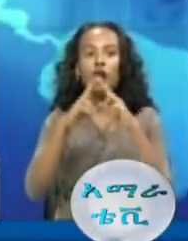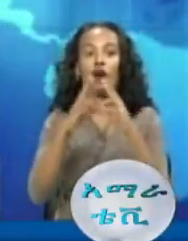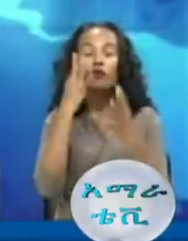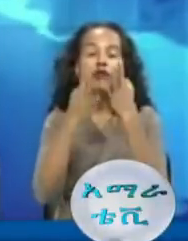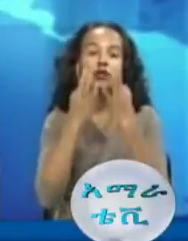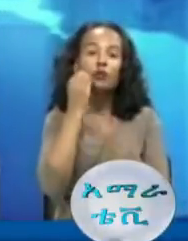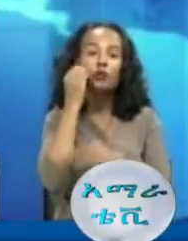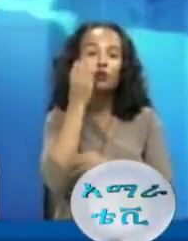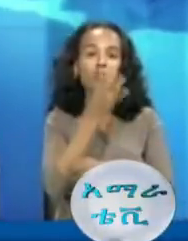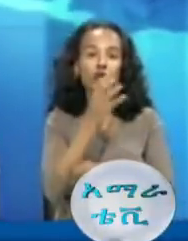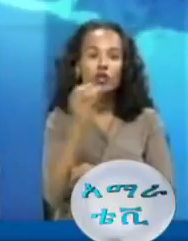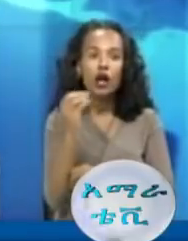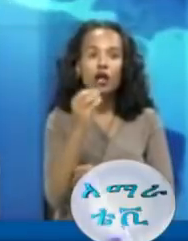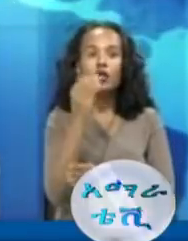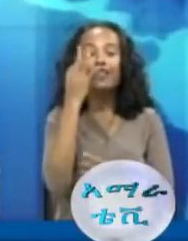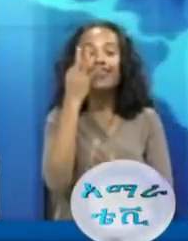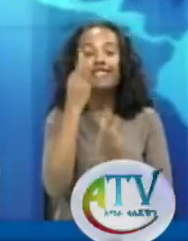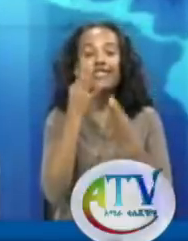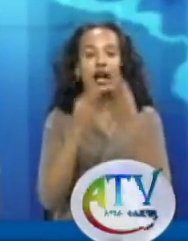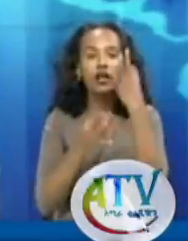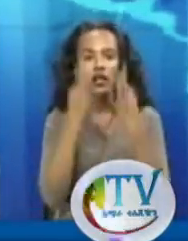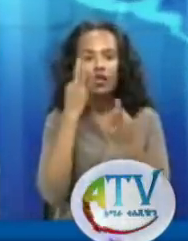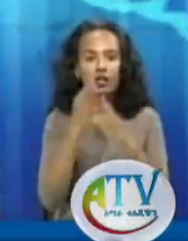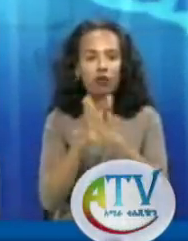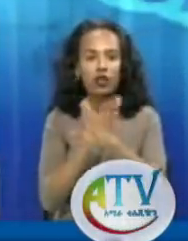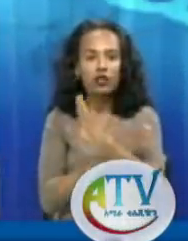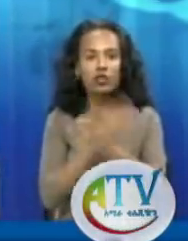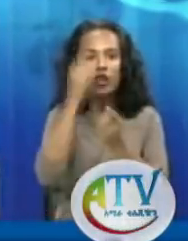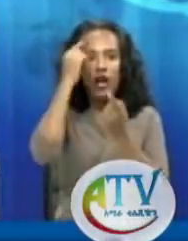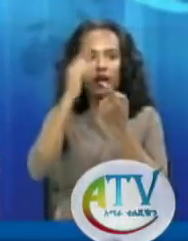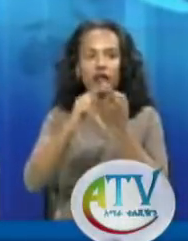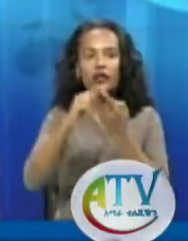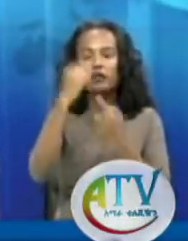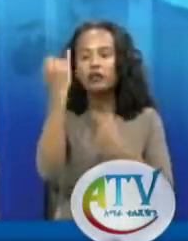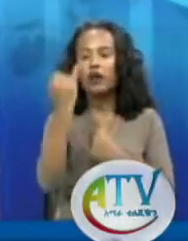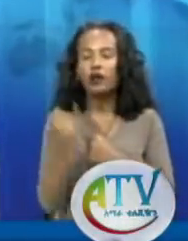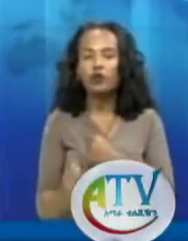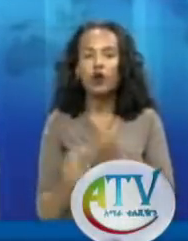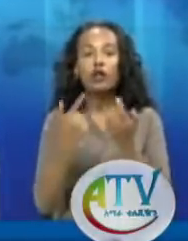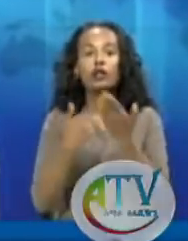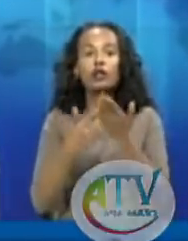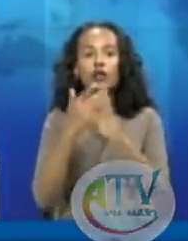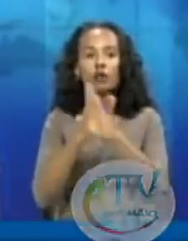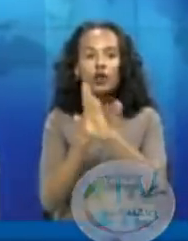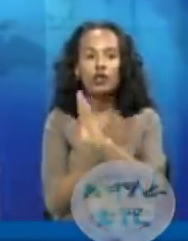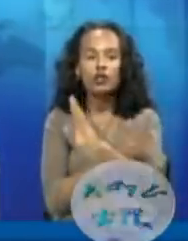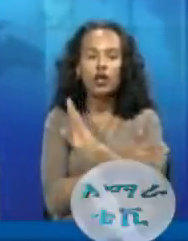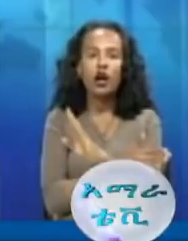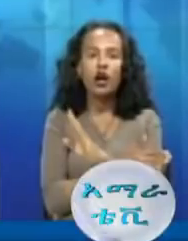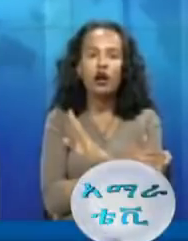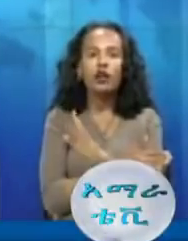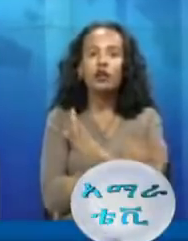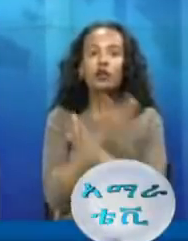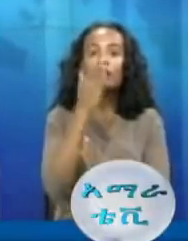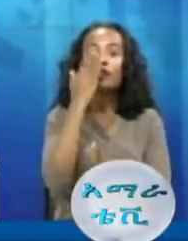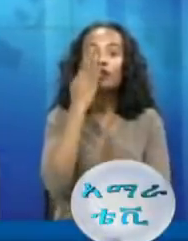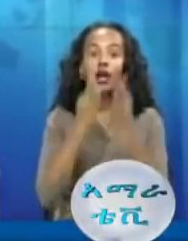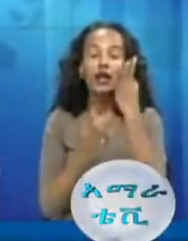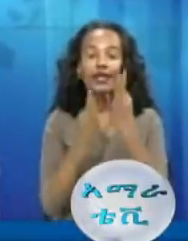ቤቶችና የዳኝነት ማሻሻያ እቅድ ተቀርጿል። ይህ ማሻሻያ